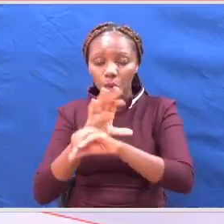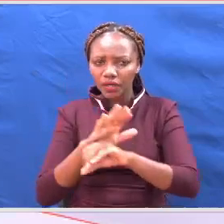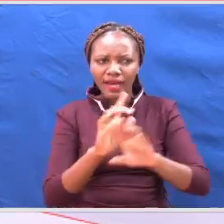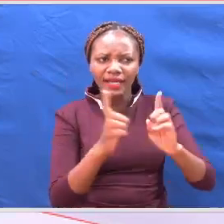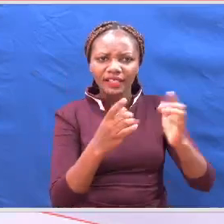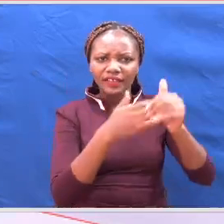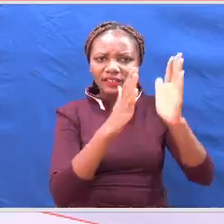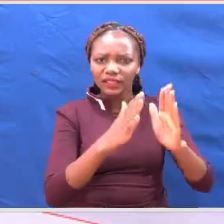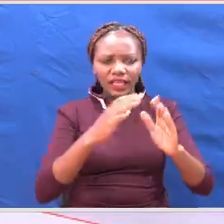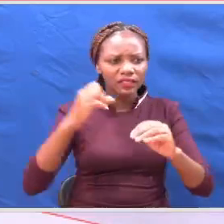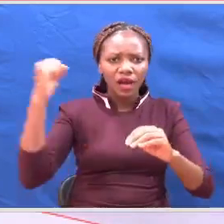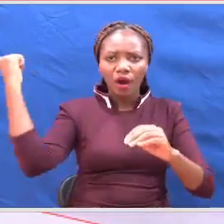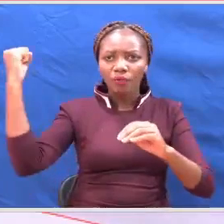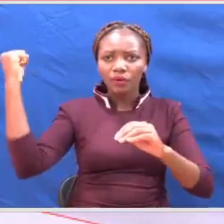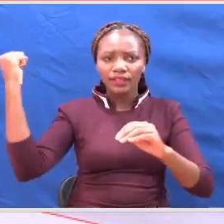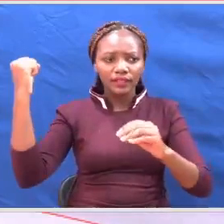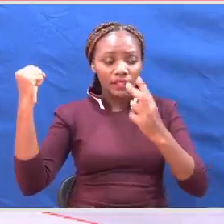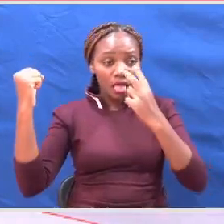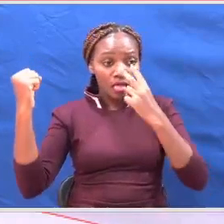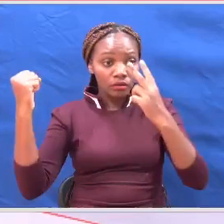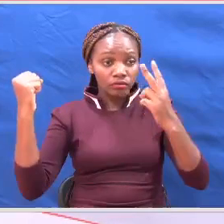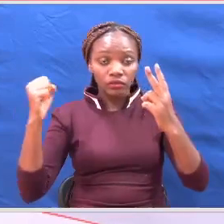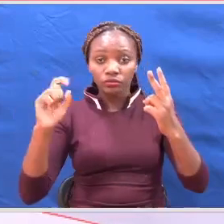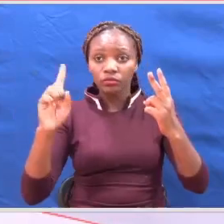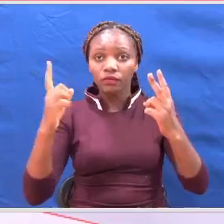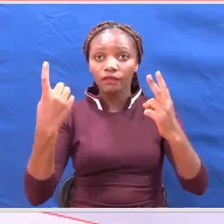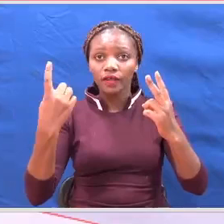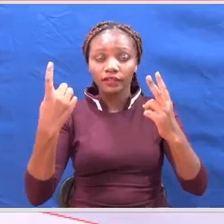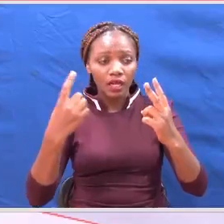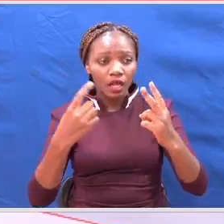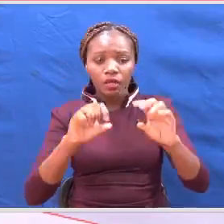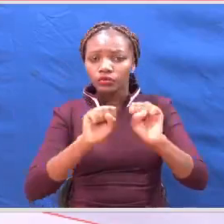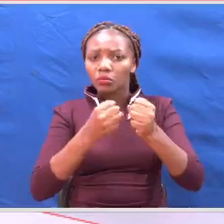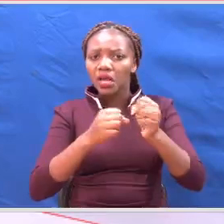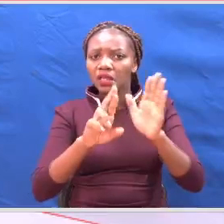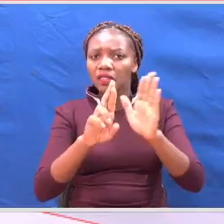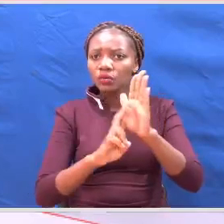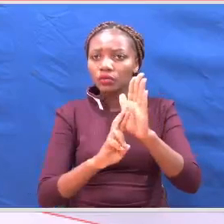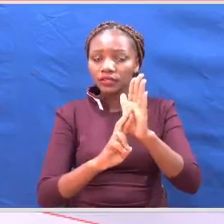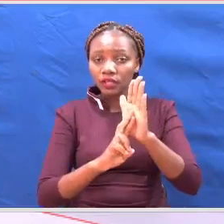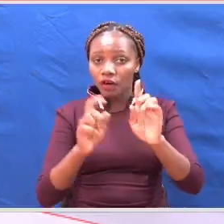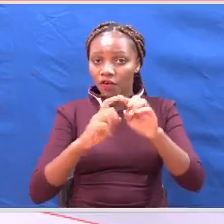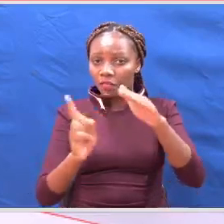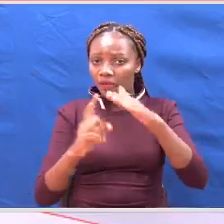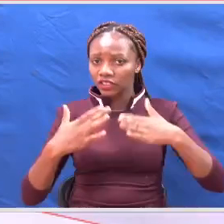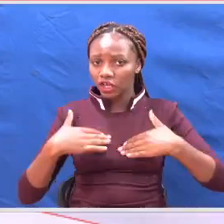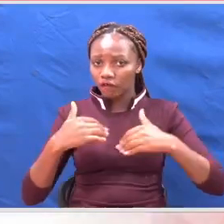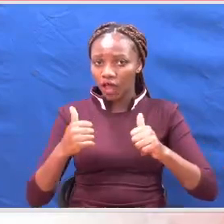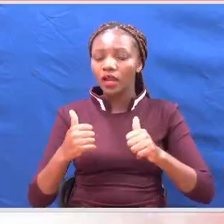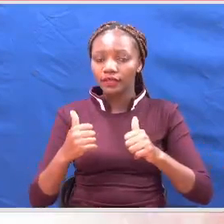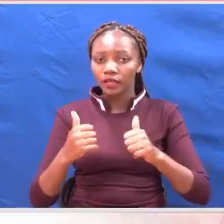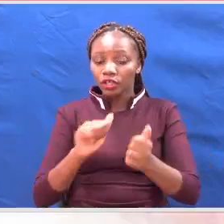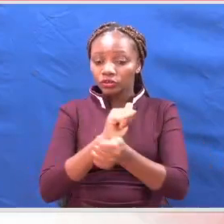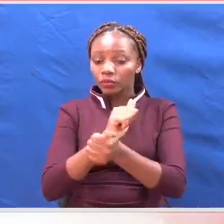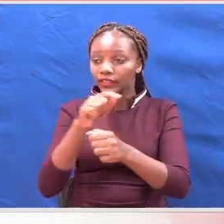vizi wa kisasa wana kuwa mstar wa mbele katika kuki mashar kutoka kwa wizara ya afya kuj